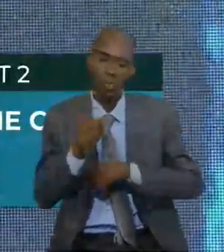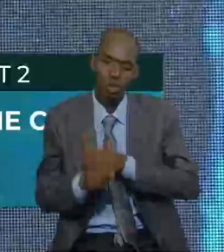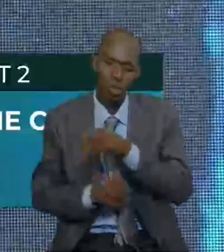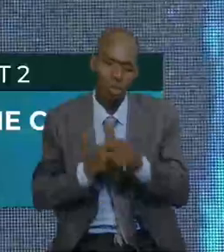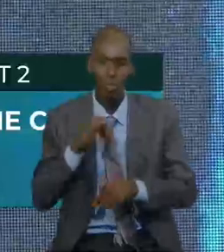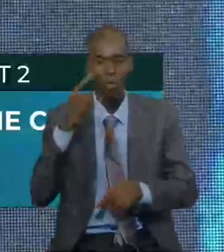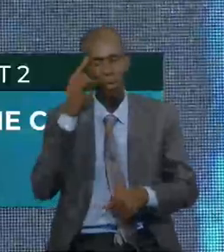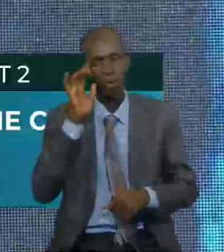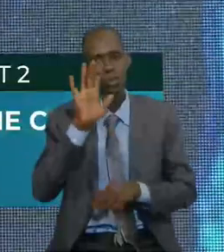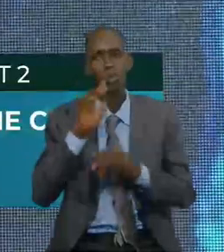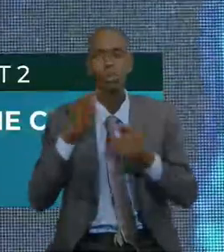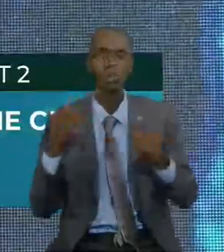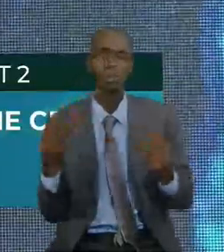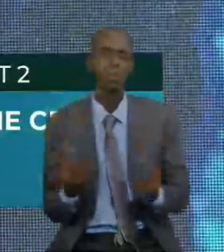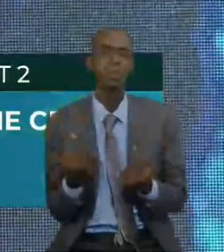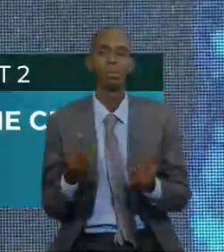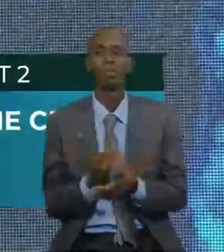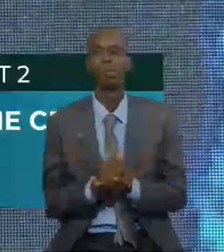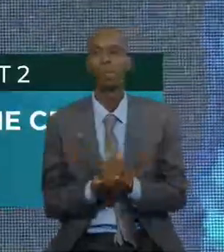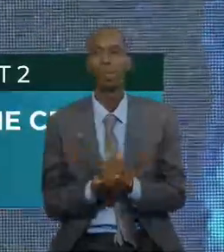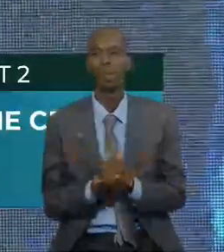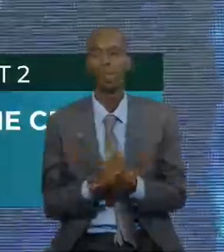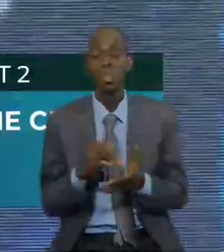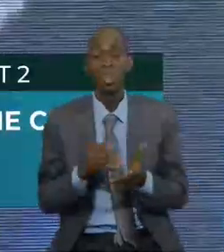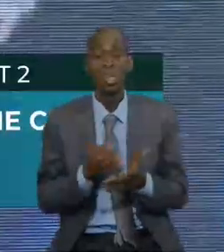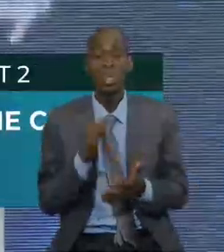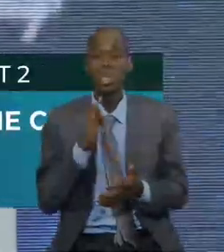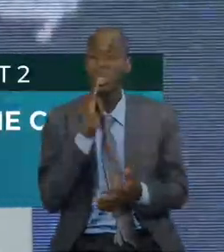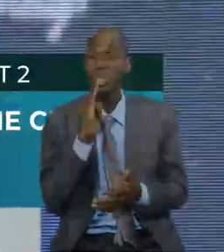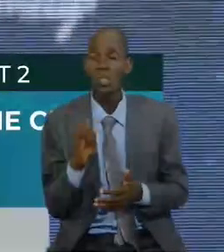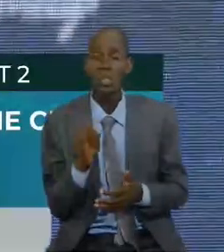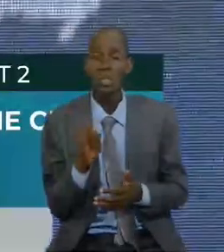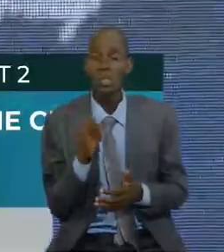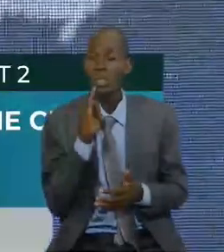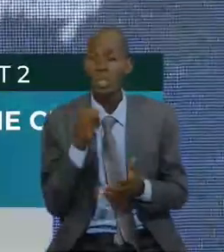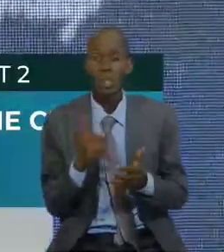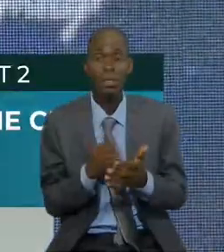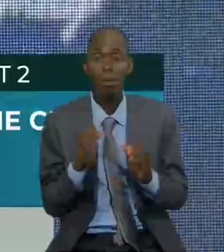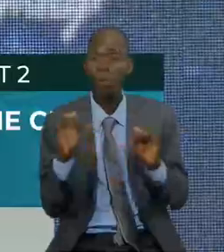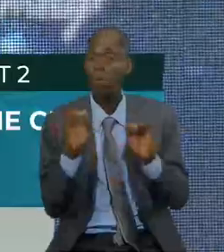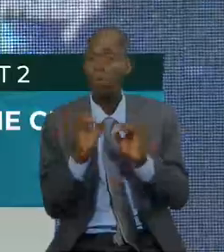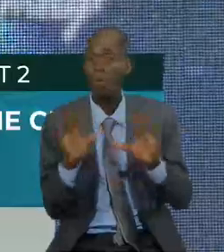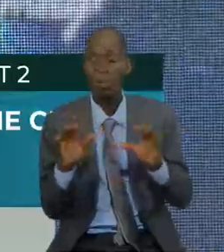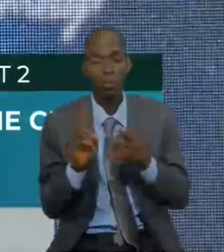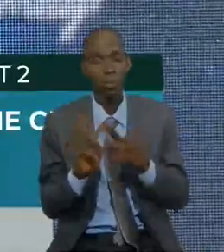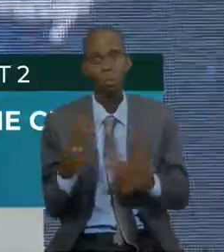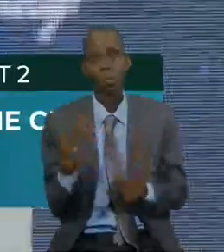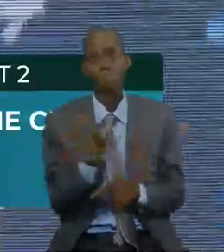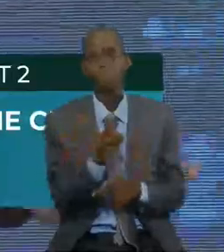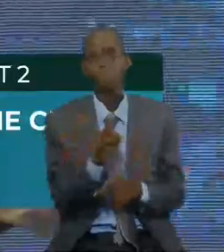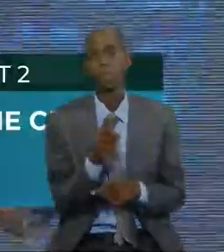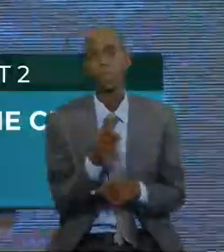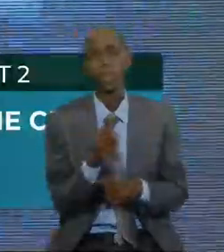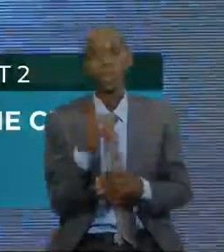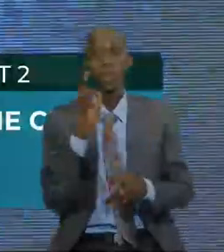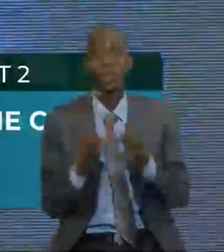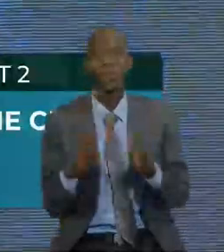la douleur de la souffrance pour vos péchés est-ce que ce n'est rien pour vous